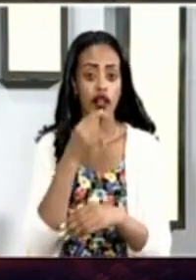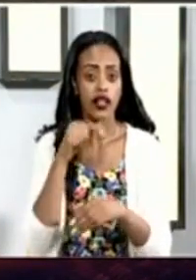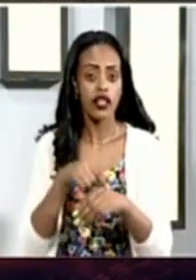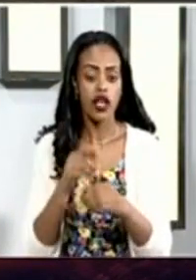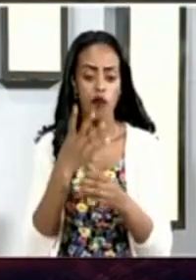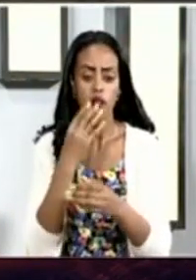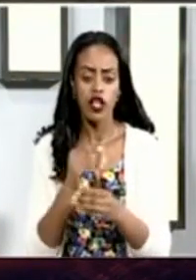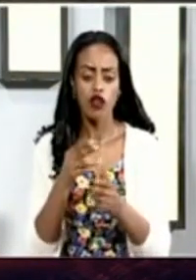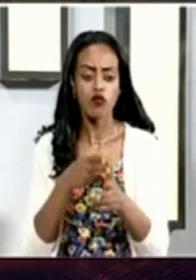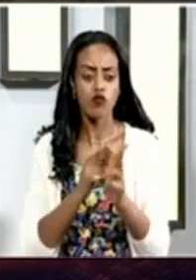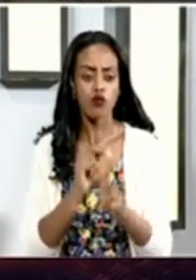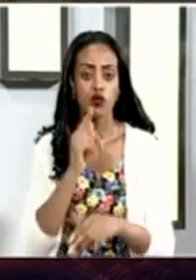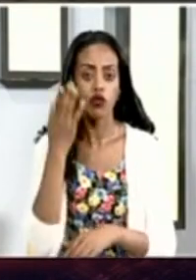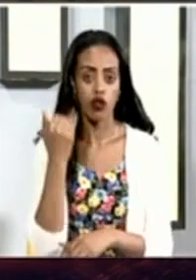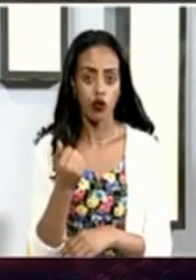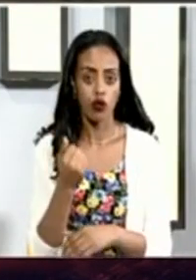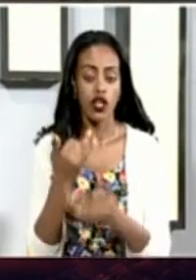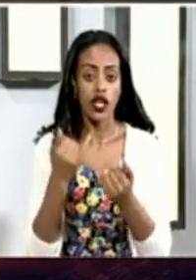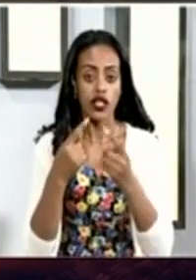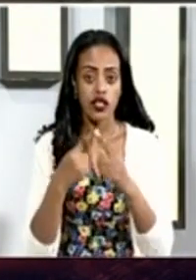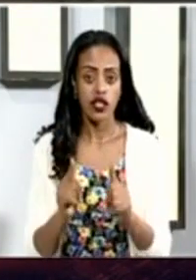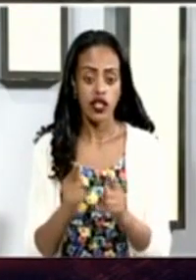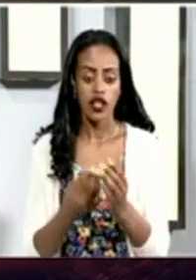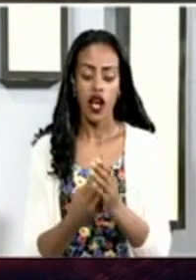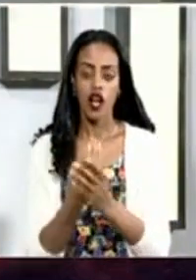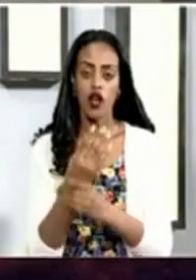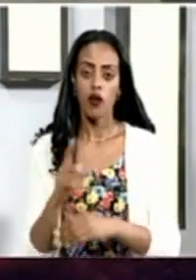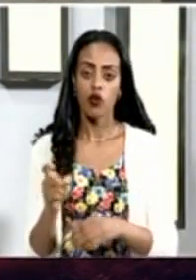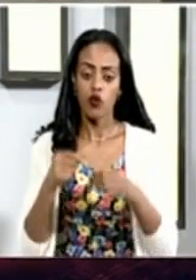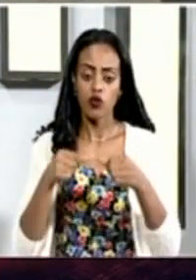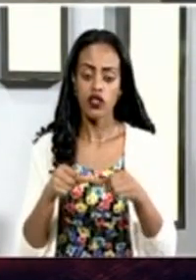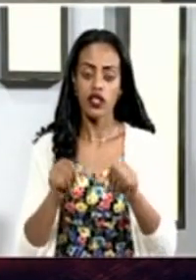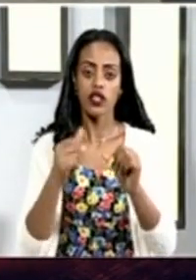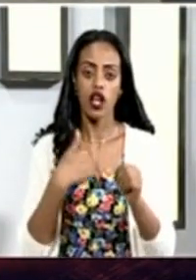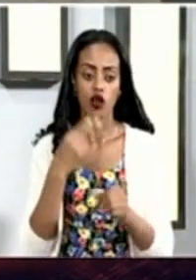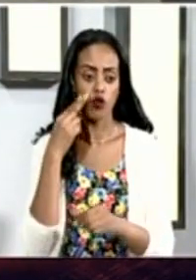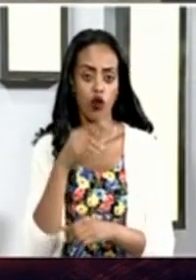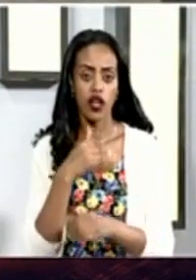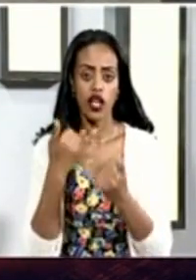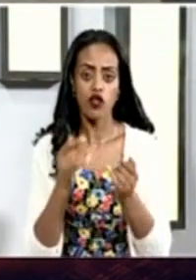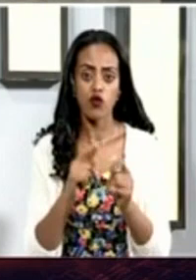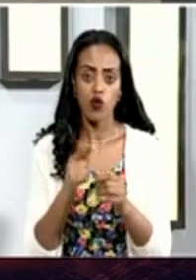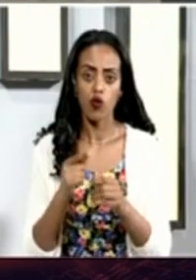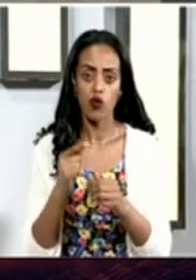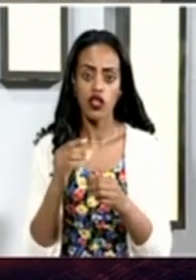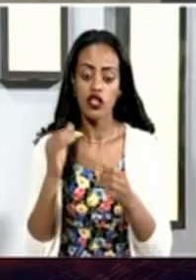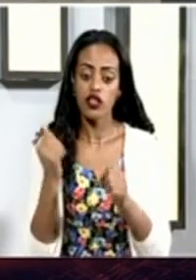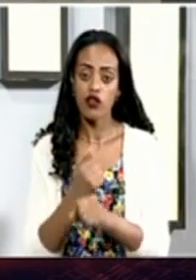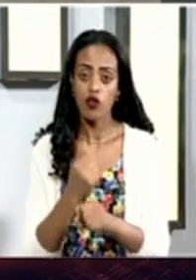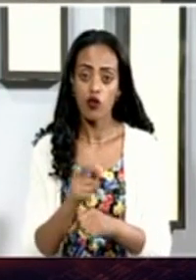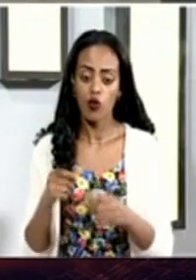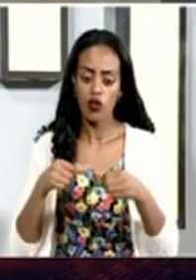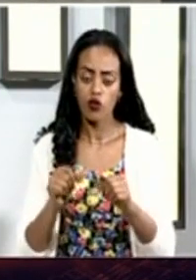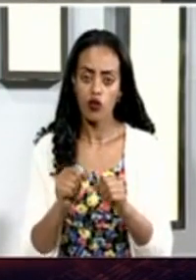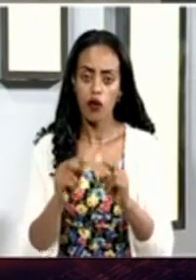أرنت محدر وتدري نير مالتي بوت عدي مالتي فزقن نايل معت هوي نايل تبود استهوين نريد نأخذ له أطيل تسرح ليت منجستي